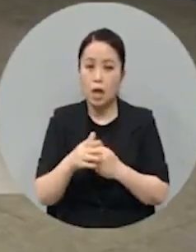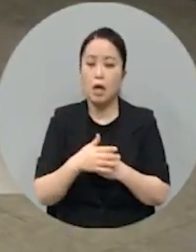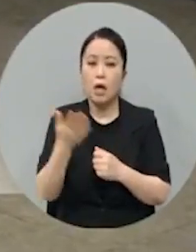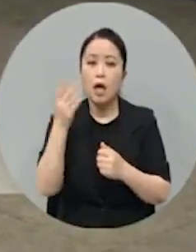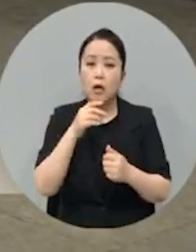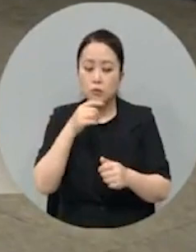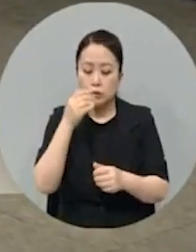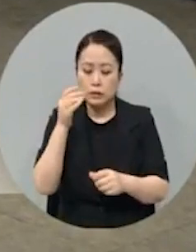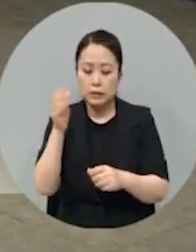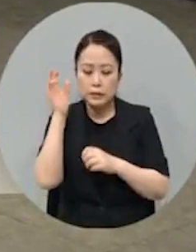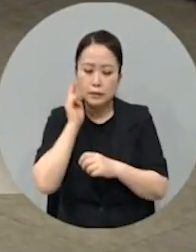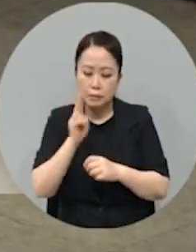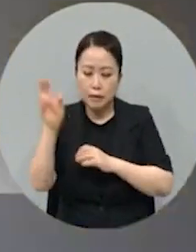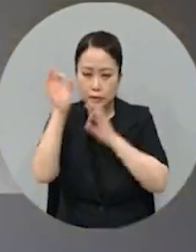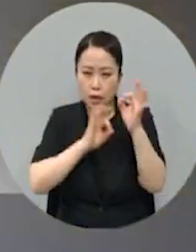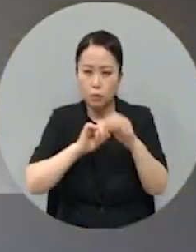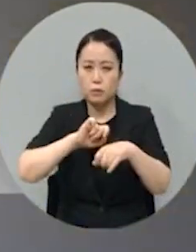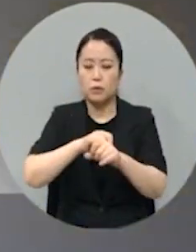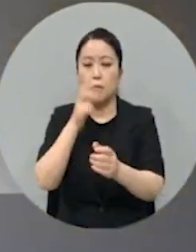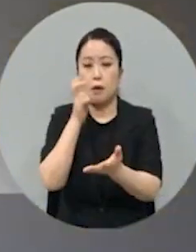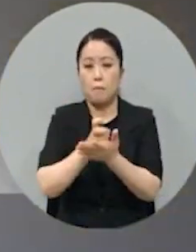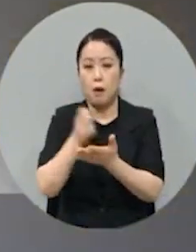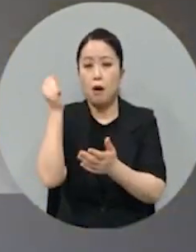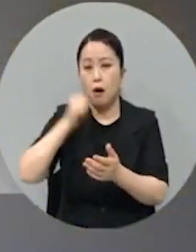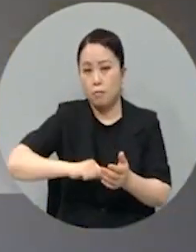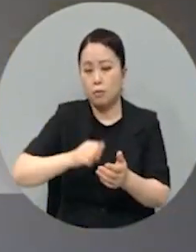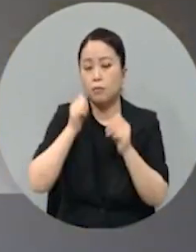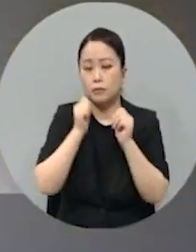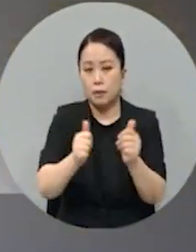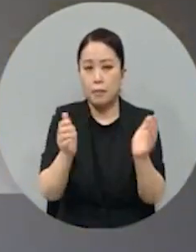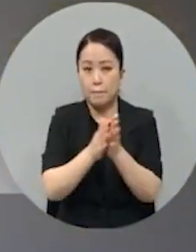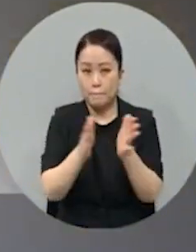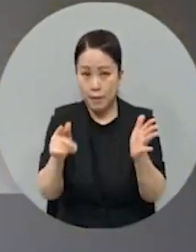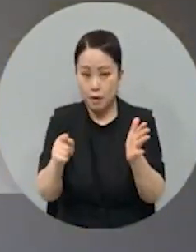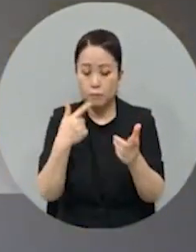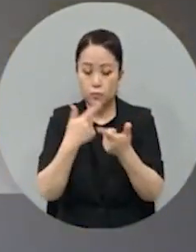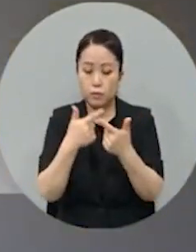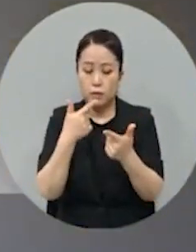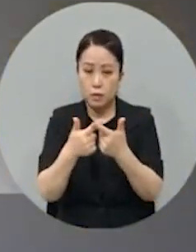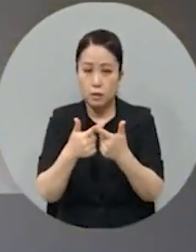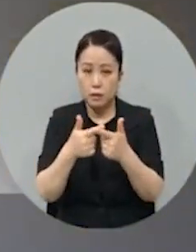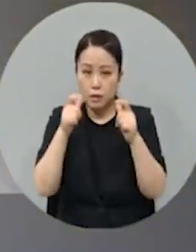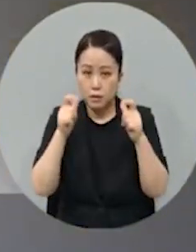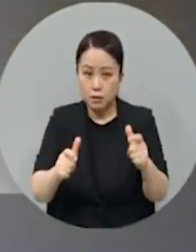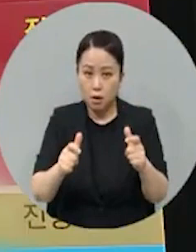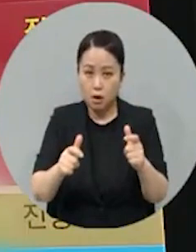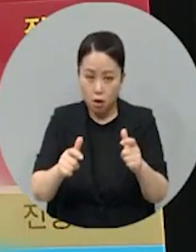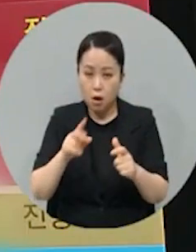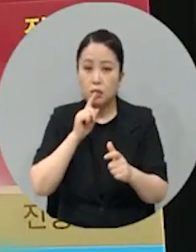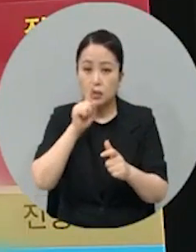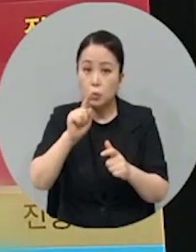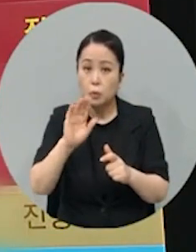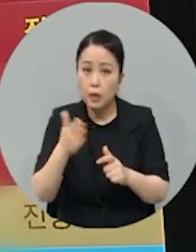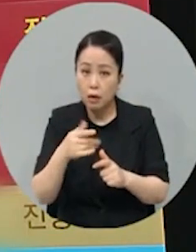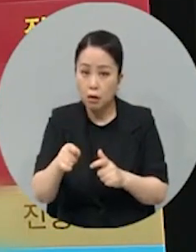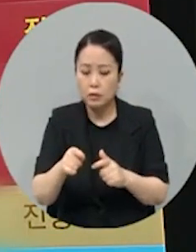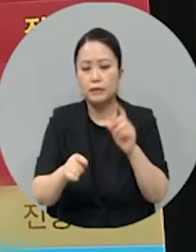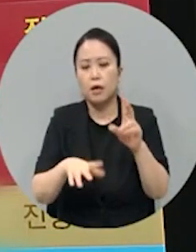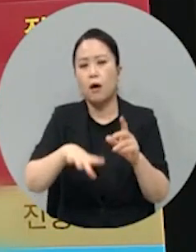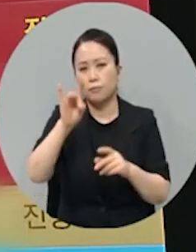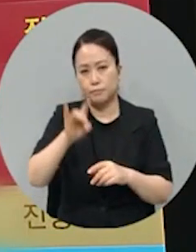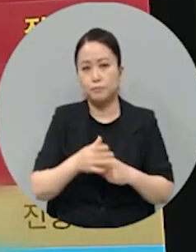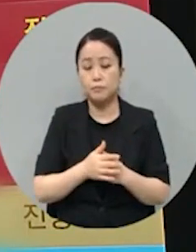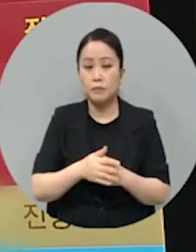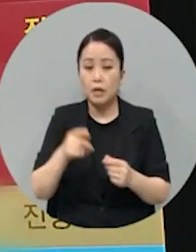중대재해처벌법 위반 혐의로 재판에 넘겼습니다. 부산에서 중대재해처벌법으로 기소된 건 이 사건이 처음입니다.